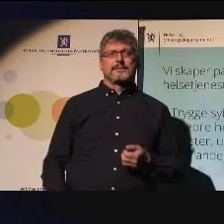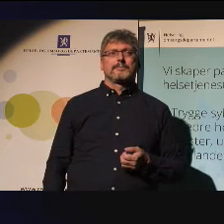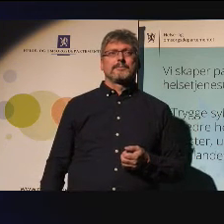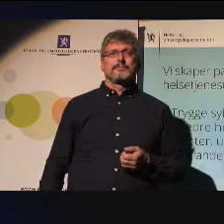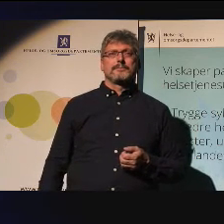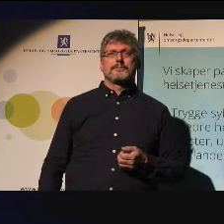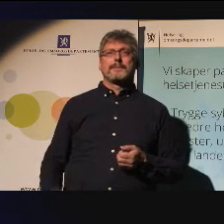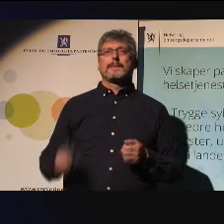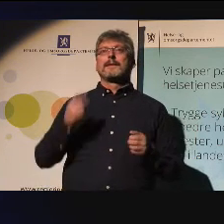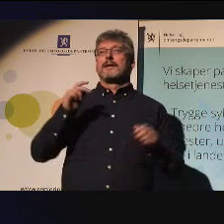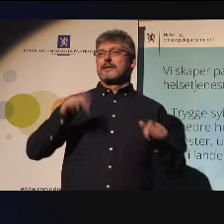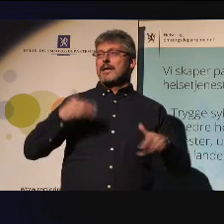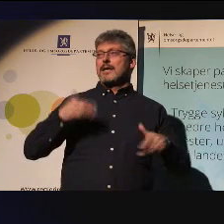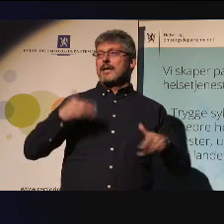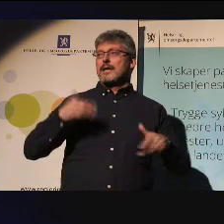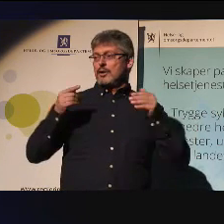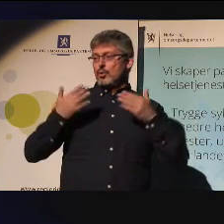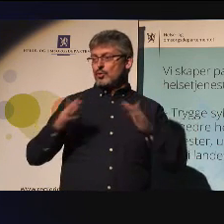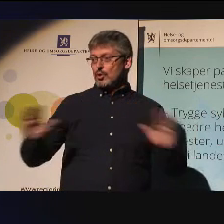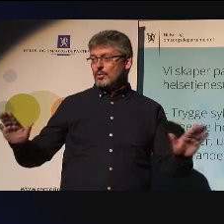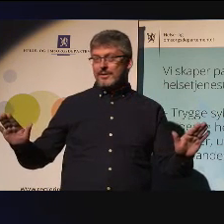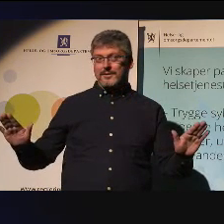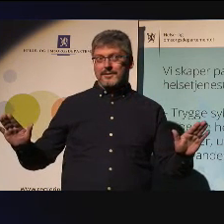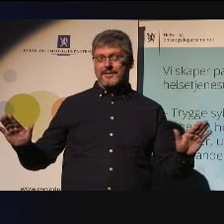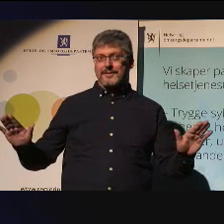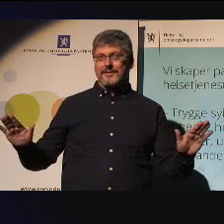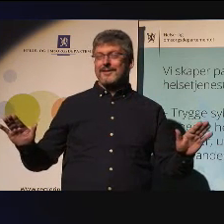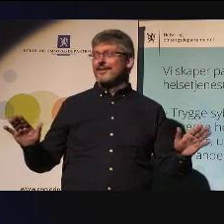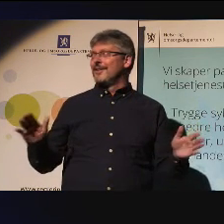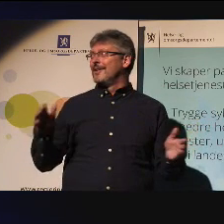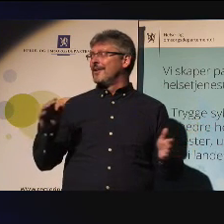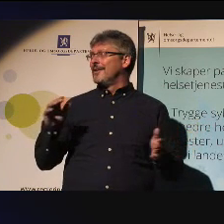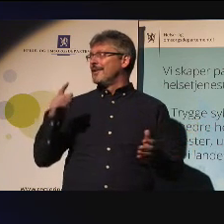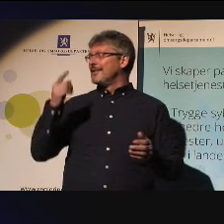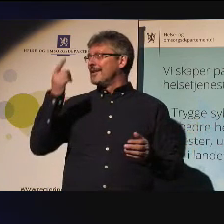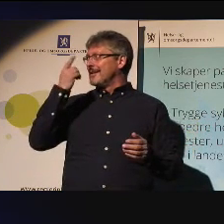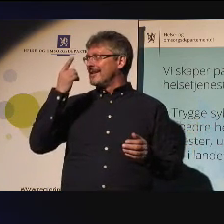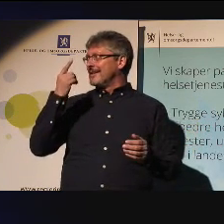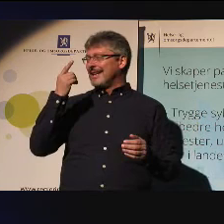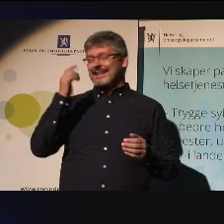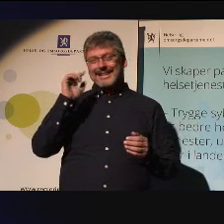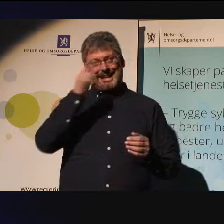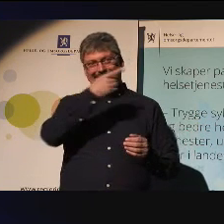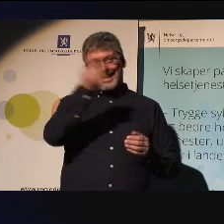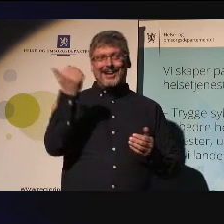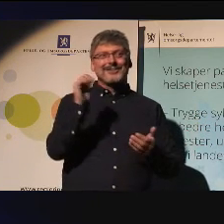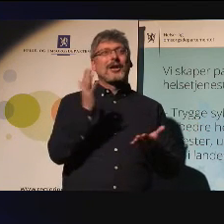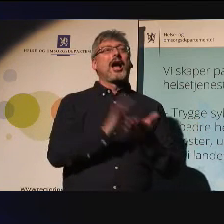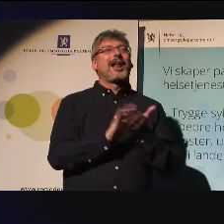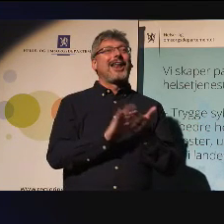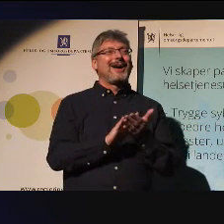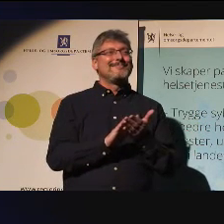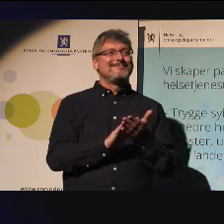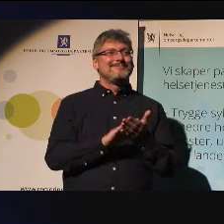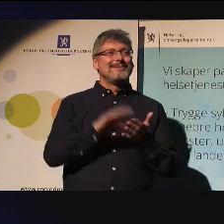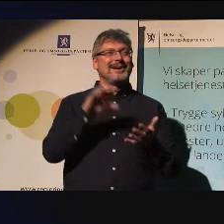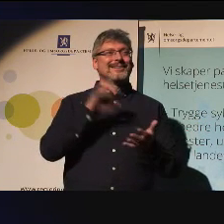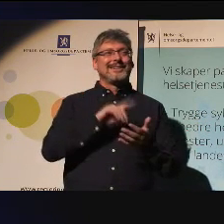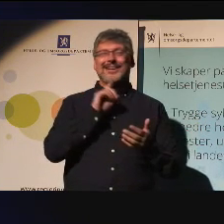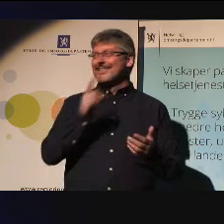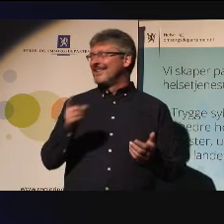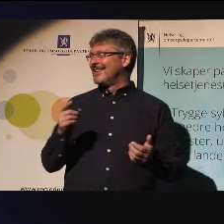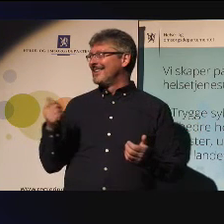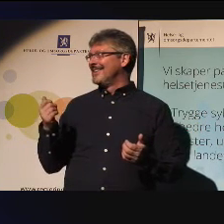Nå denne talen slutt. Og da kanskje tenker nå at nå skal det klappe for statsråden med den fulle verktøykassen og de blanke